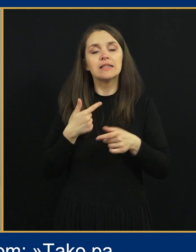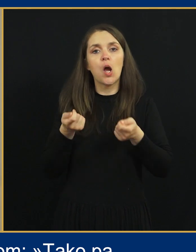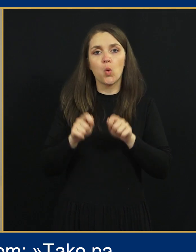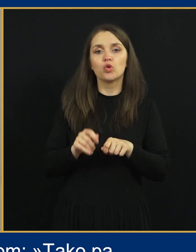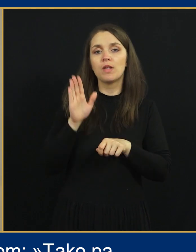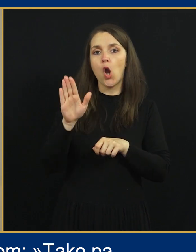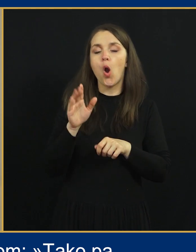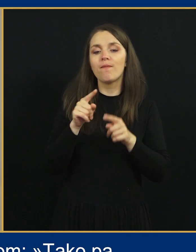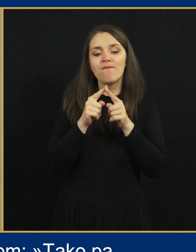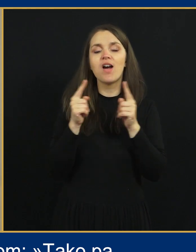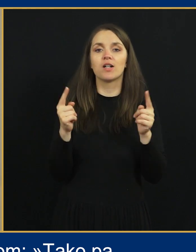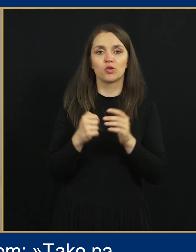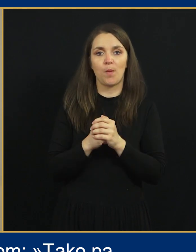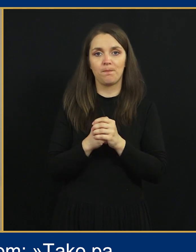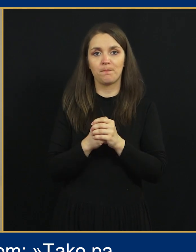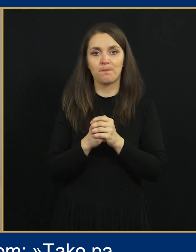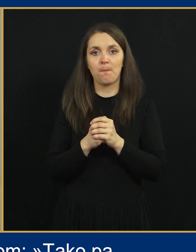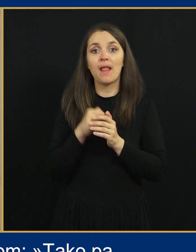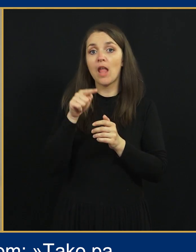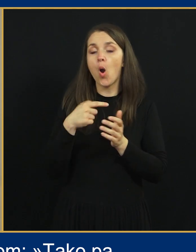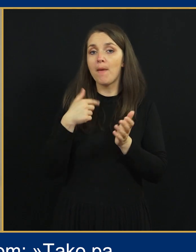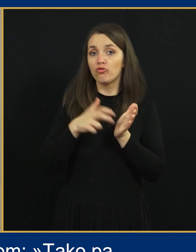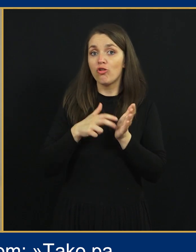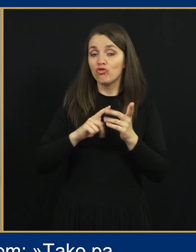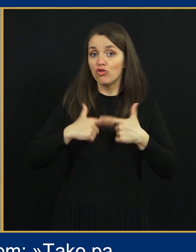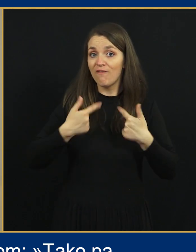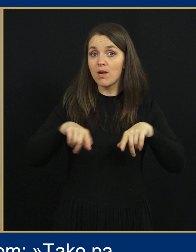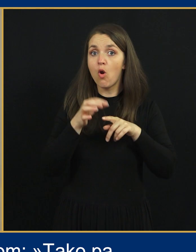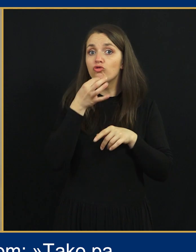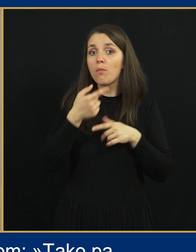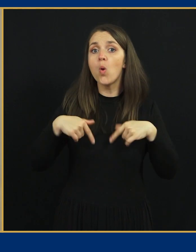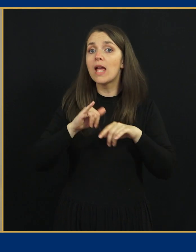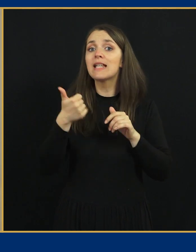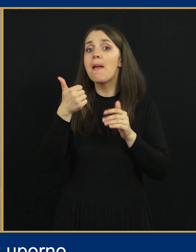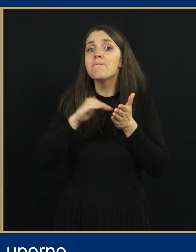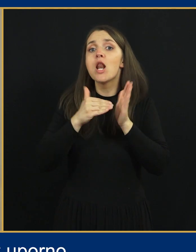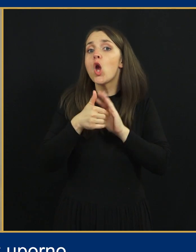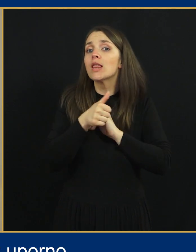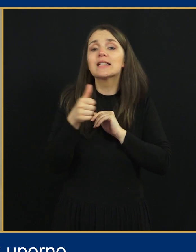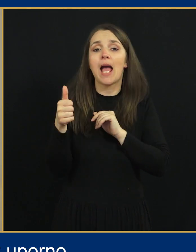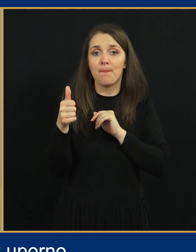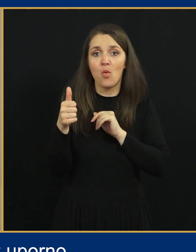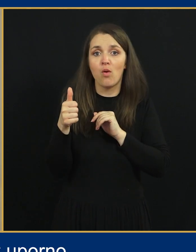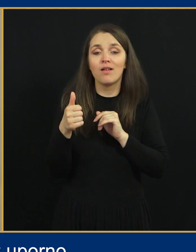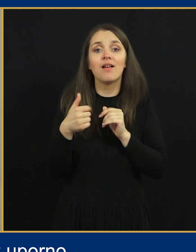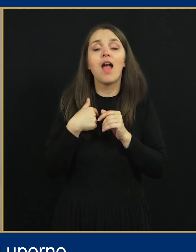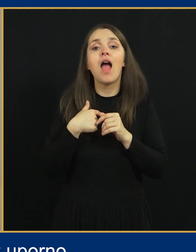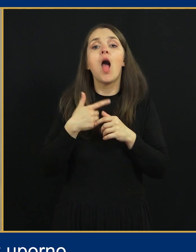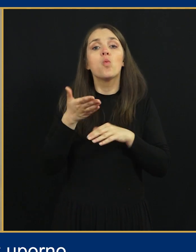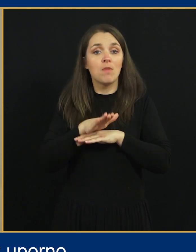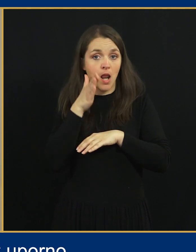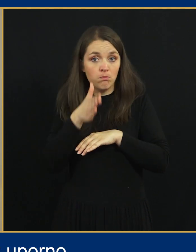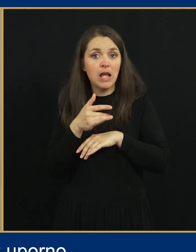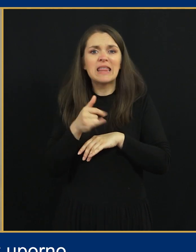verzom. Tako pa še živimo, čeprav nas je milijon samo. Zdahnili bi, da ne trpimo,